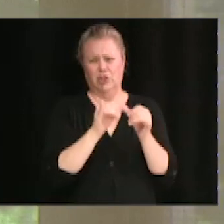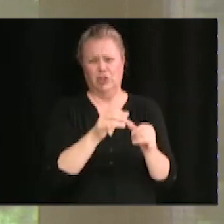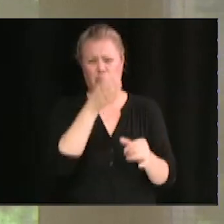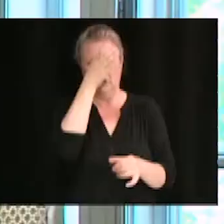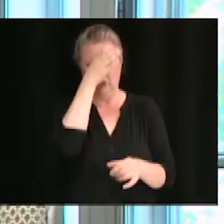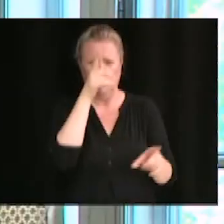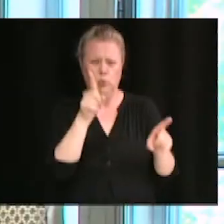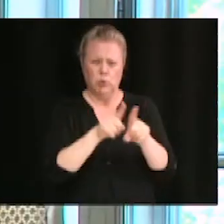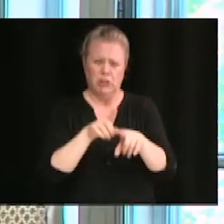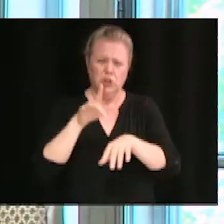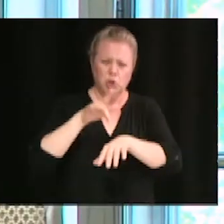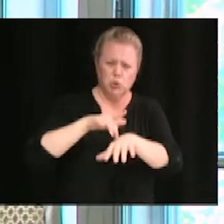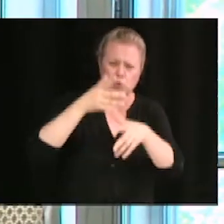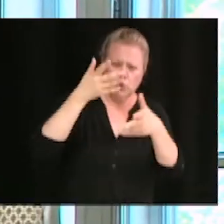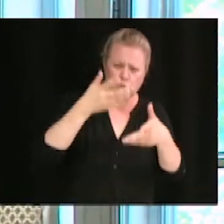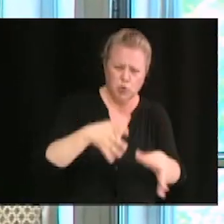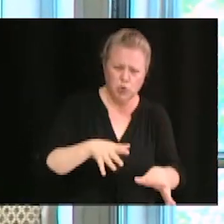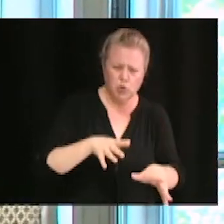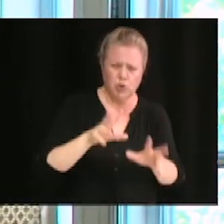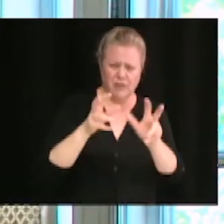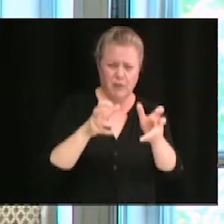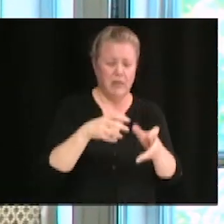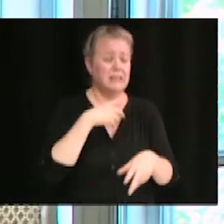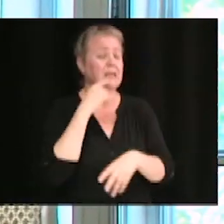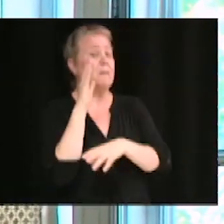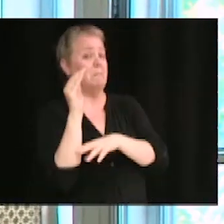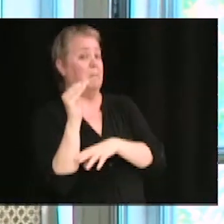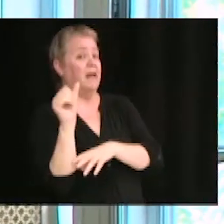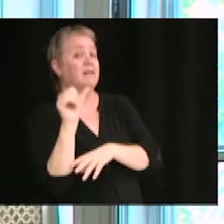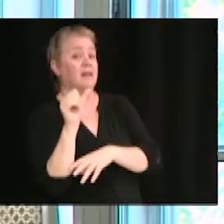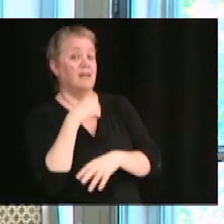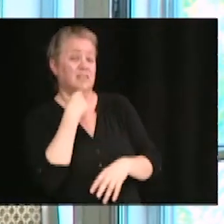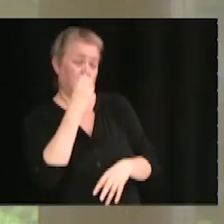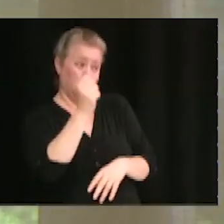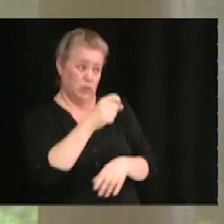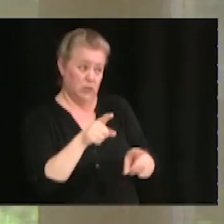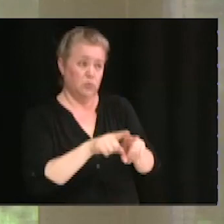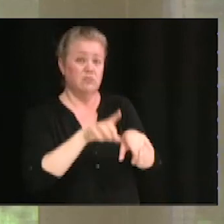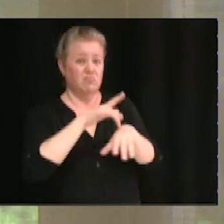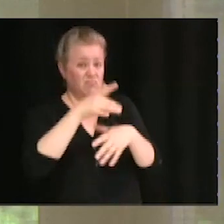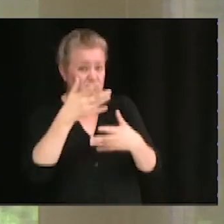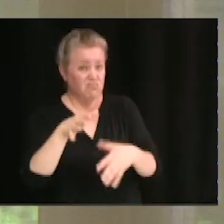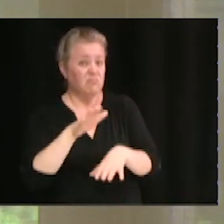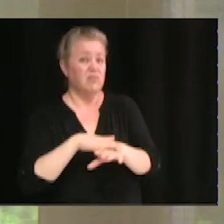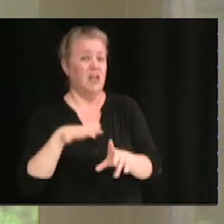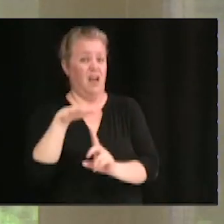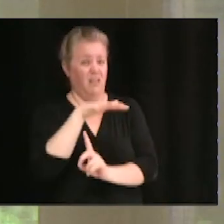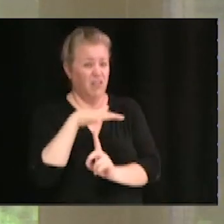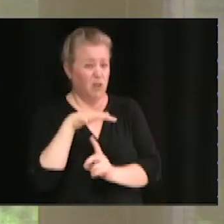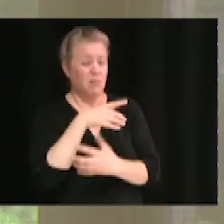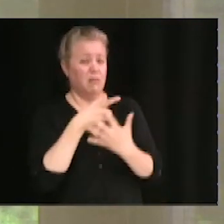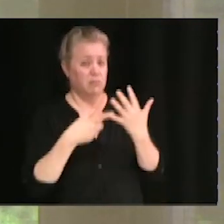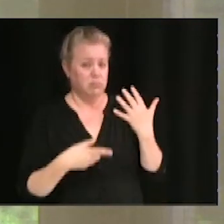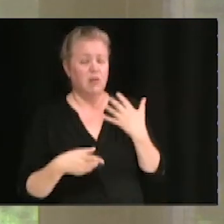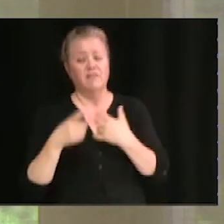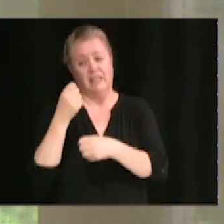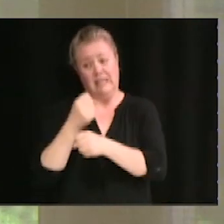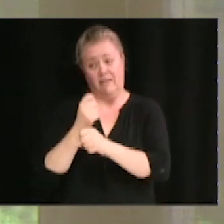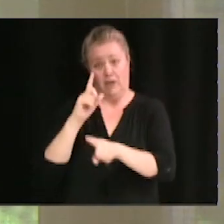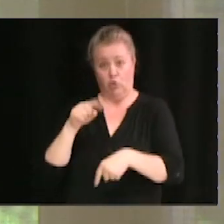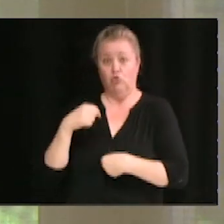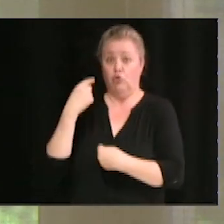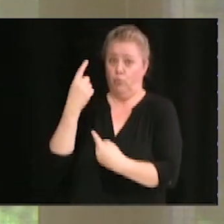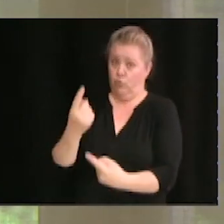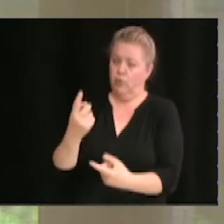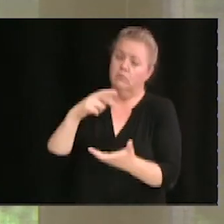prohive. Il fait de l'environnement aussi. fait de l'environnement. Donc, quelqu'un qui a travaillé fort longtemps ici, à la ville de Victoriaville. Bonne